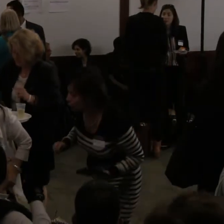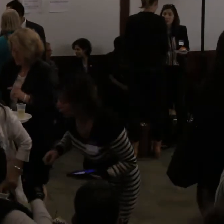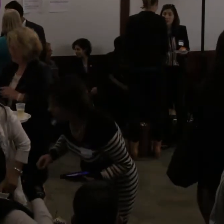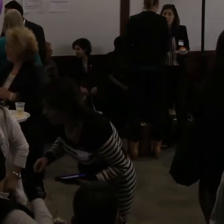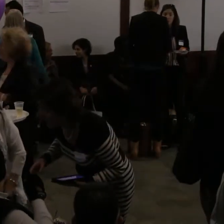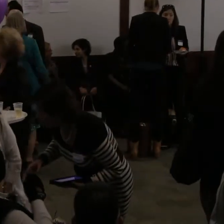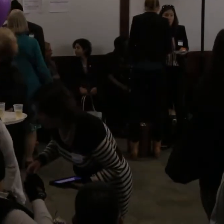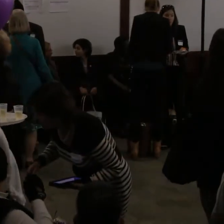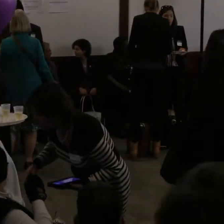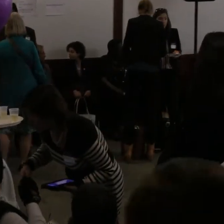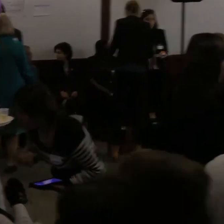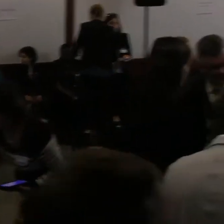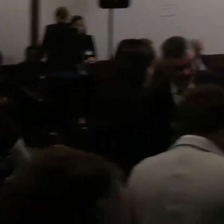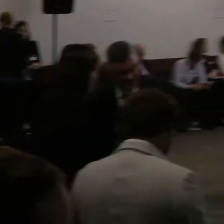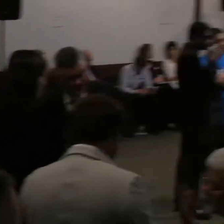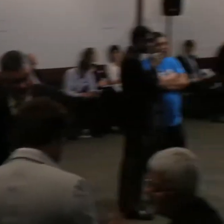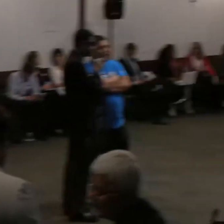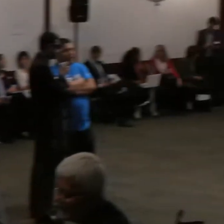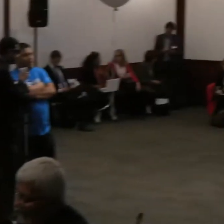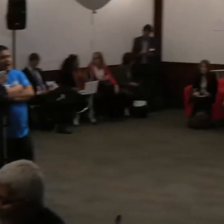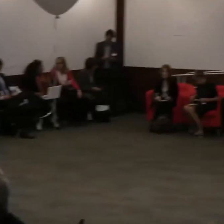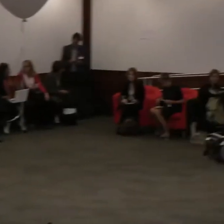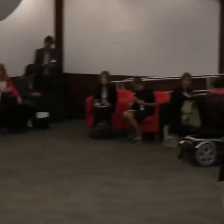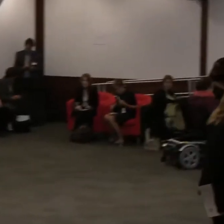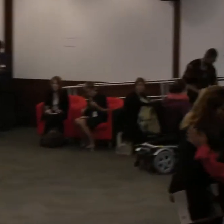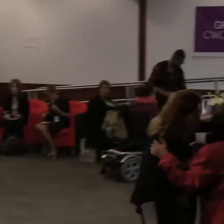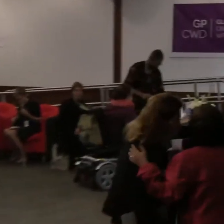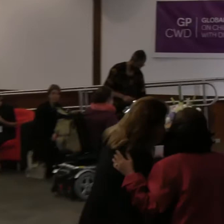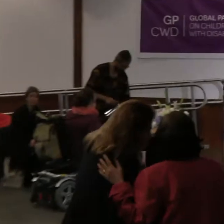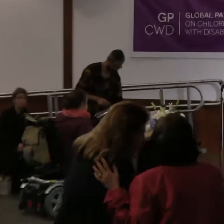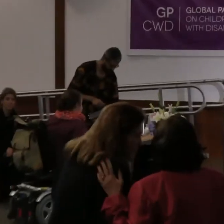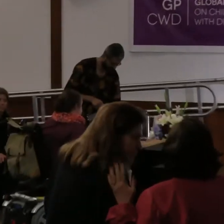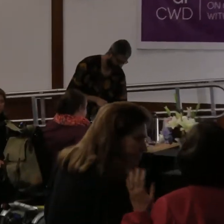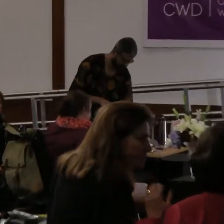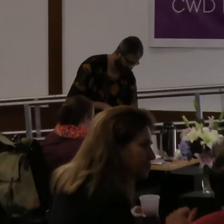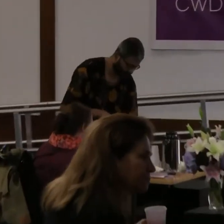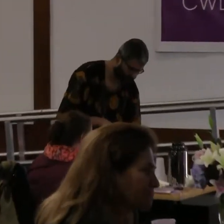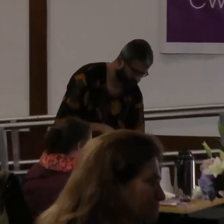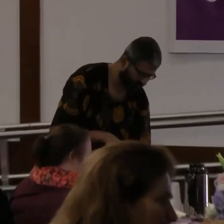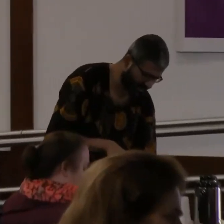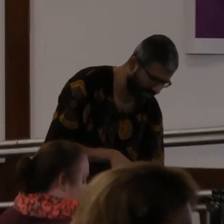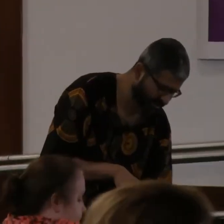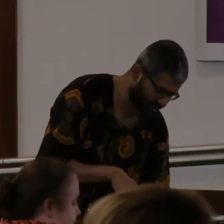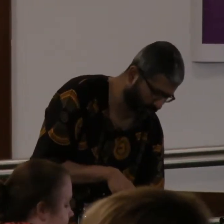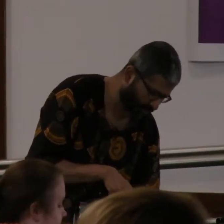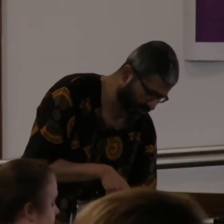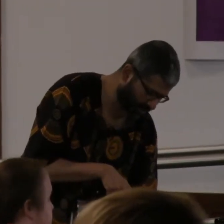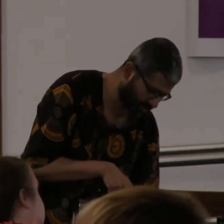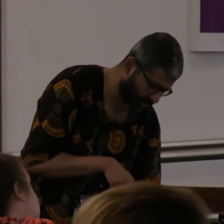Kọjú sí bèbí ẹ, kí bèbí ẹ kó kọjú sí ẹ.